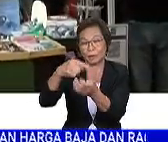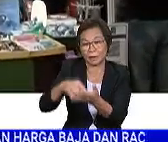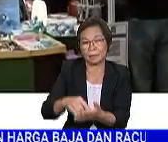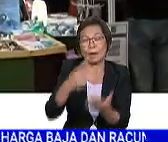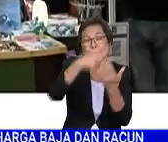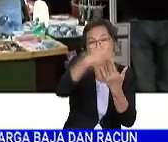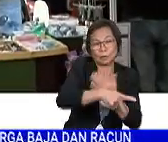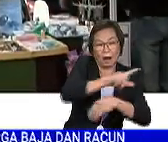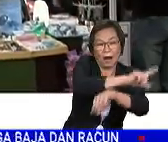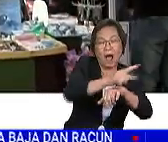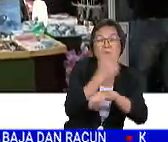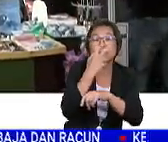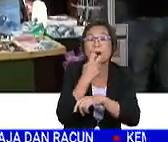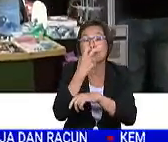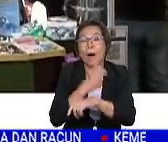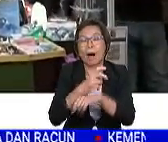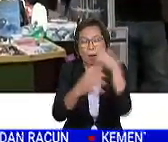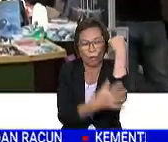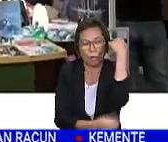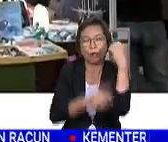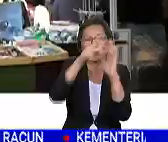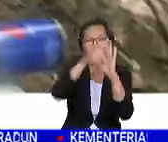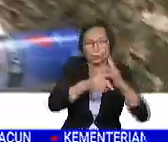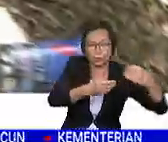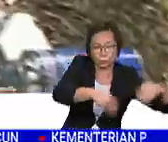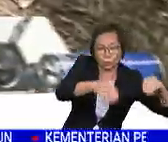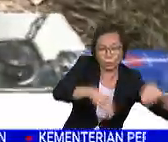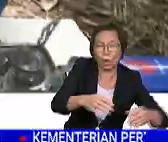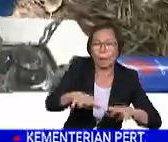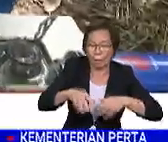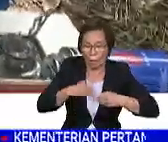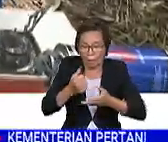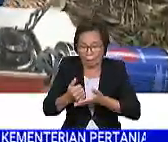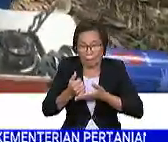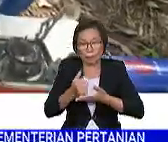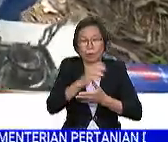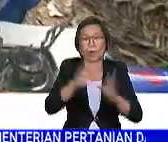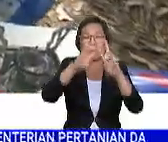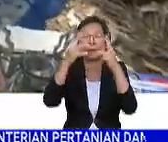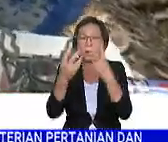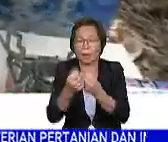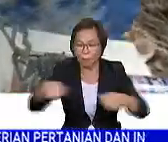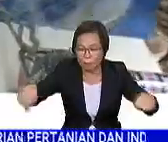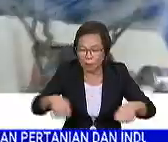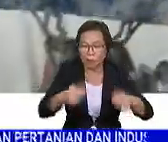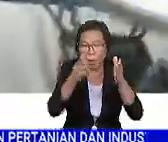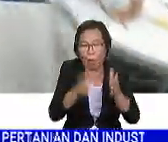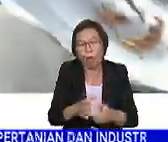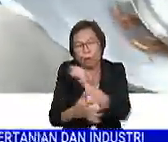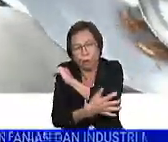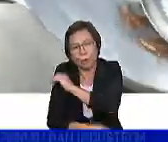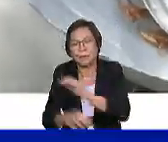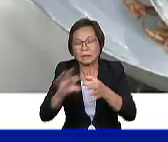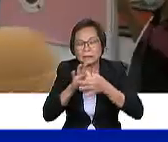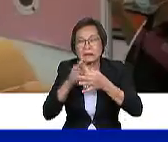Antaranya projek ladang nenas asnaf, kursus pemasaran produk penerima bantuan Equinas, bengkel masakan asnaf, kerjasama